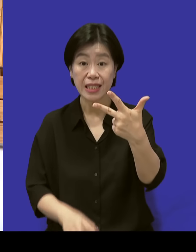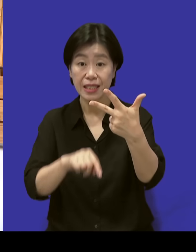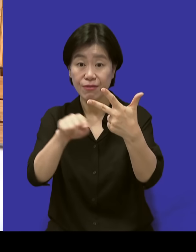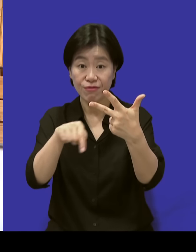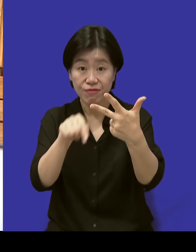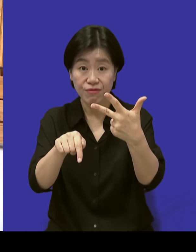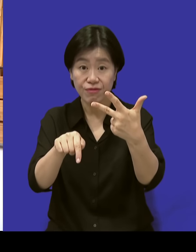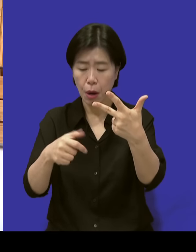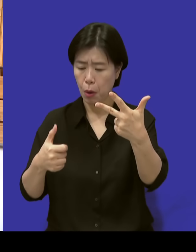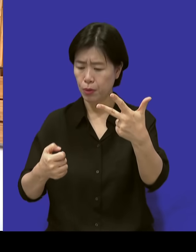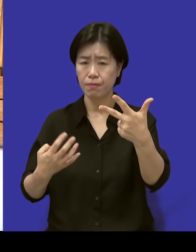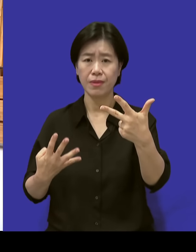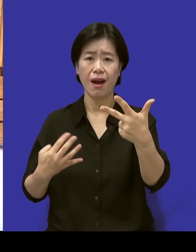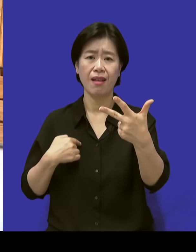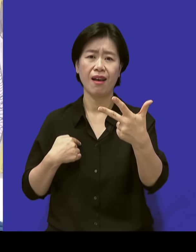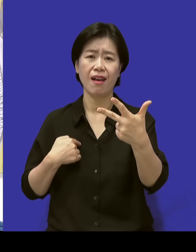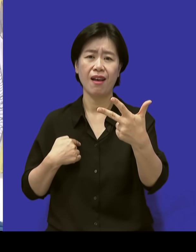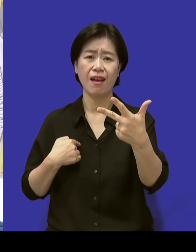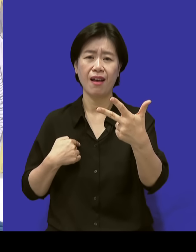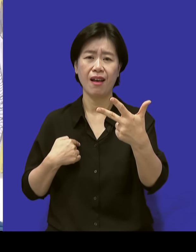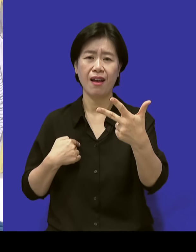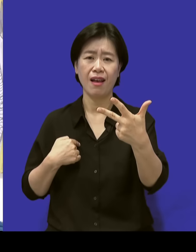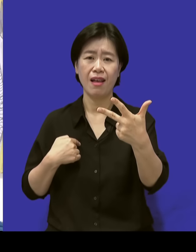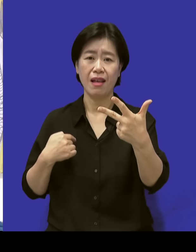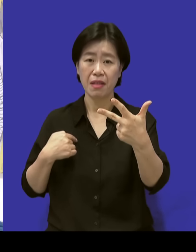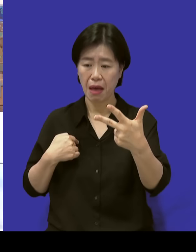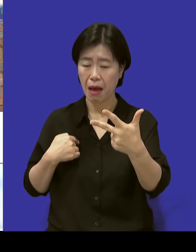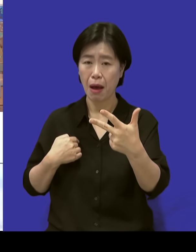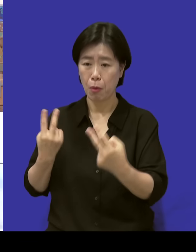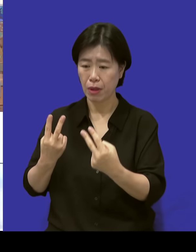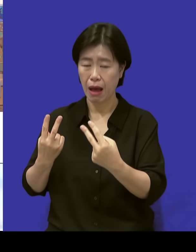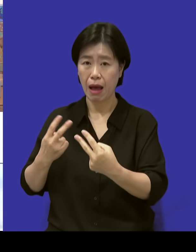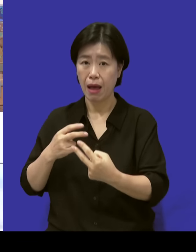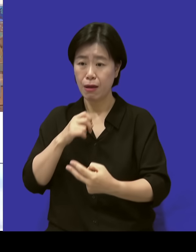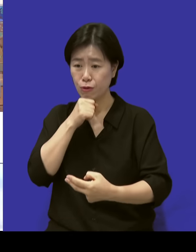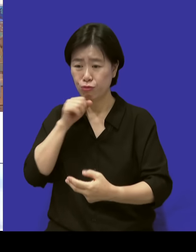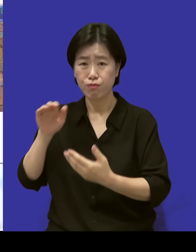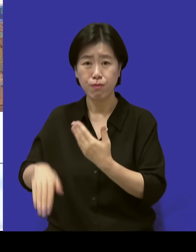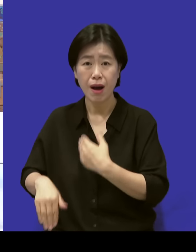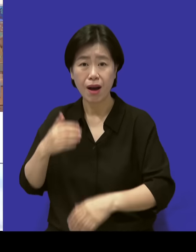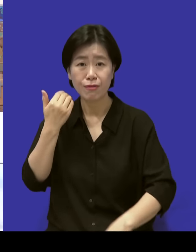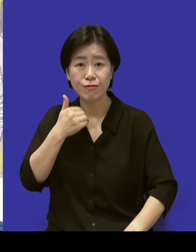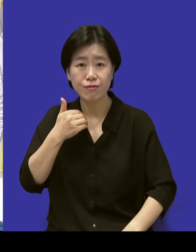근데 뒤에 두 명이 유도부가 있어요. 예. 실질적으로 뭐 뒤에 두 번째인데 예.